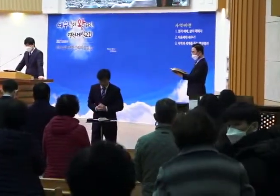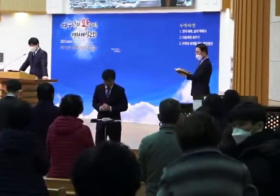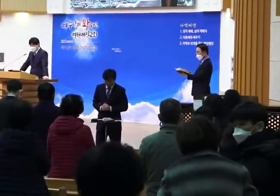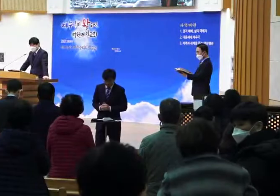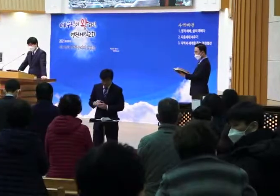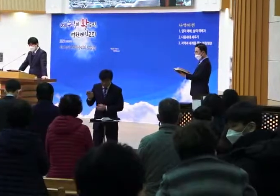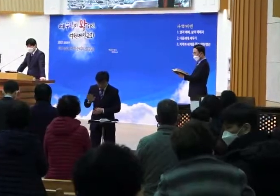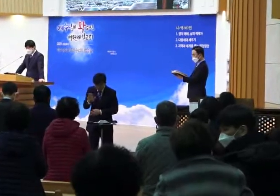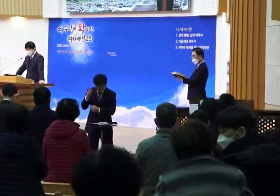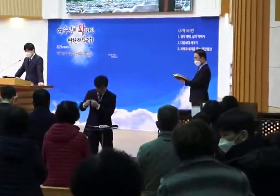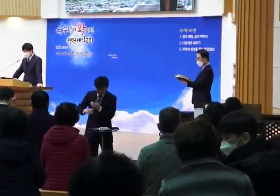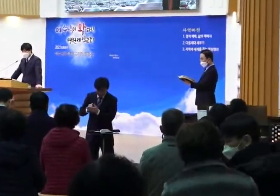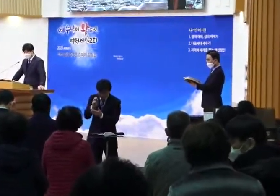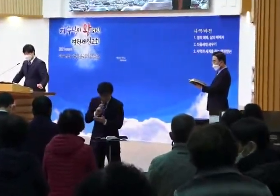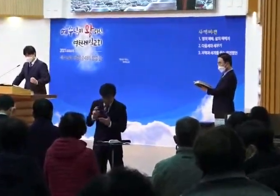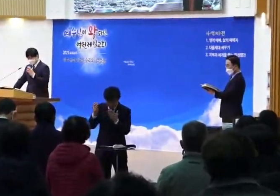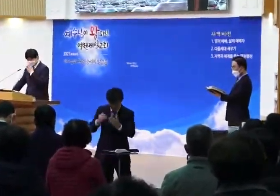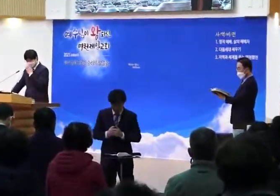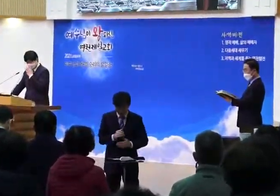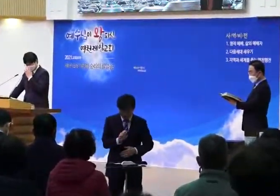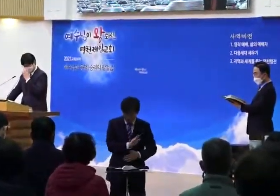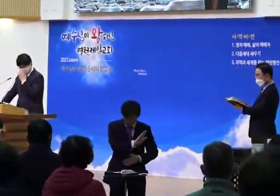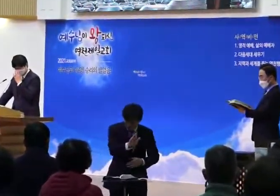오라 우리가 여호와께 노래하며